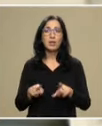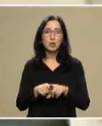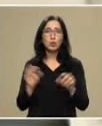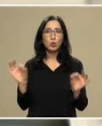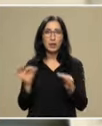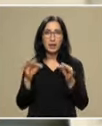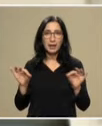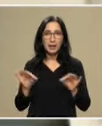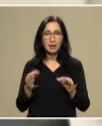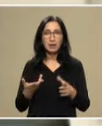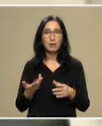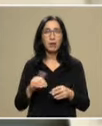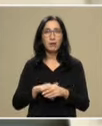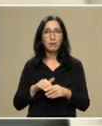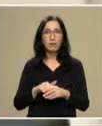също диригент.